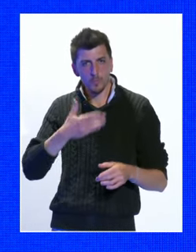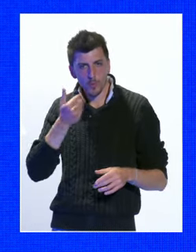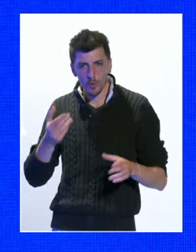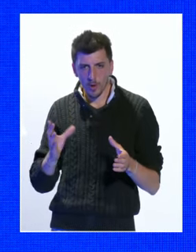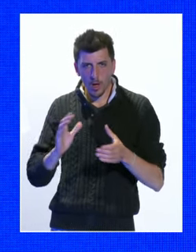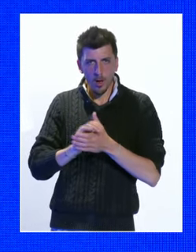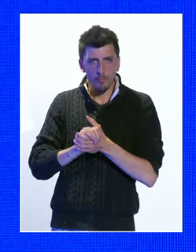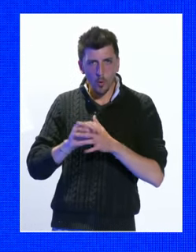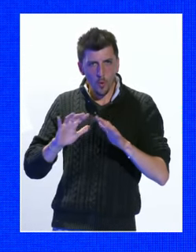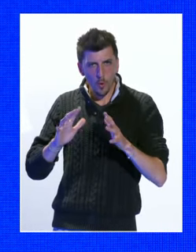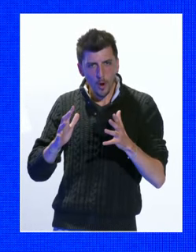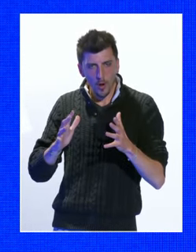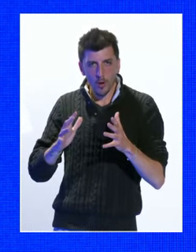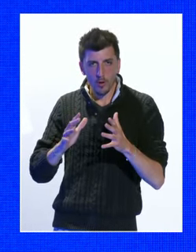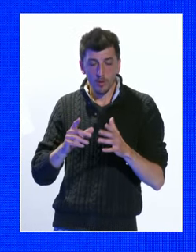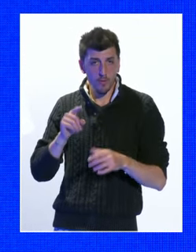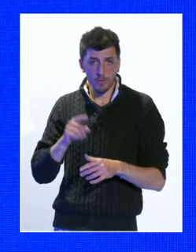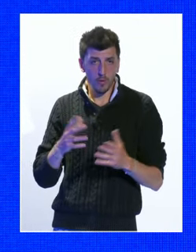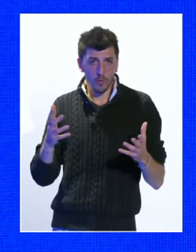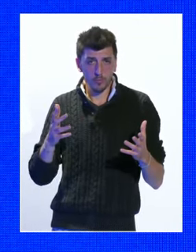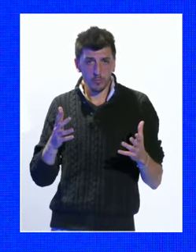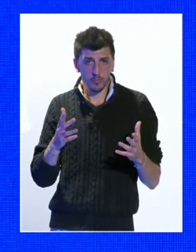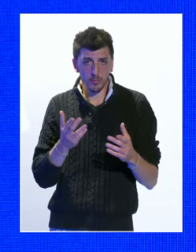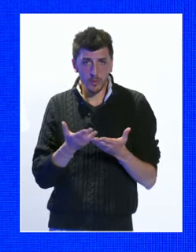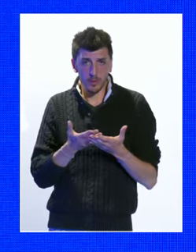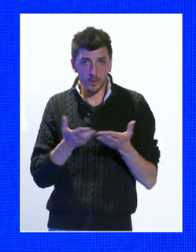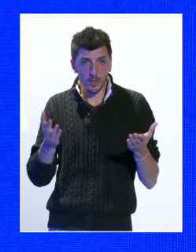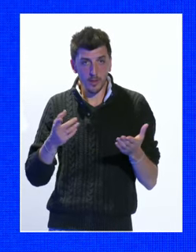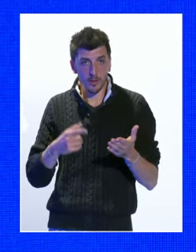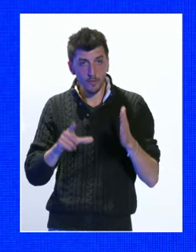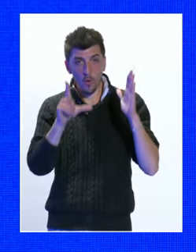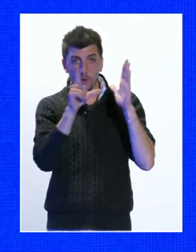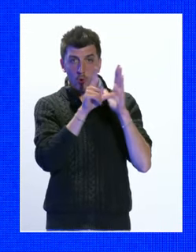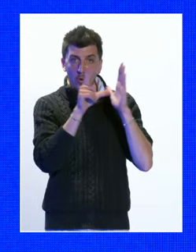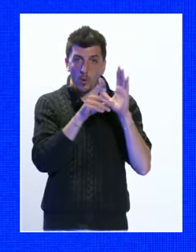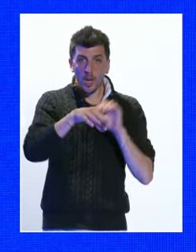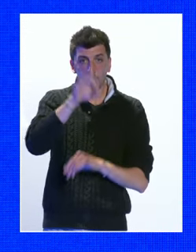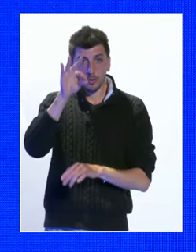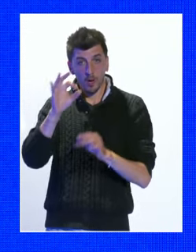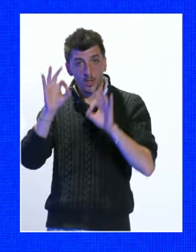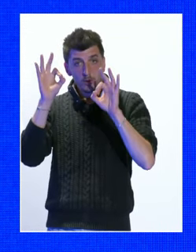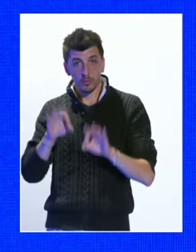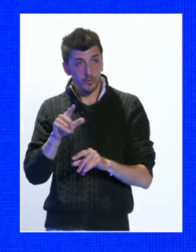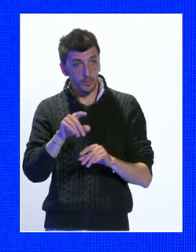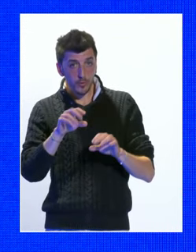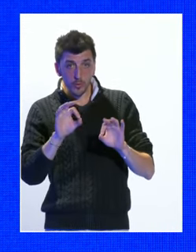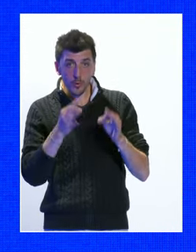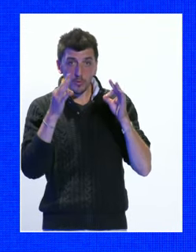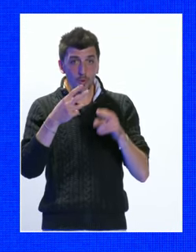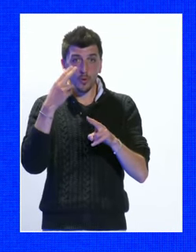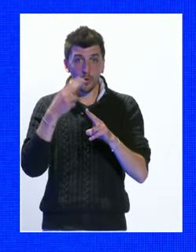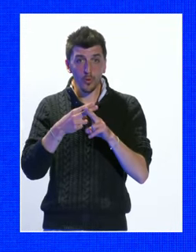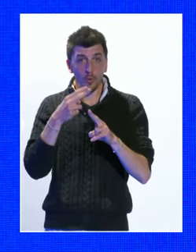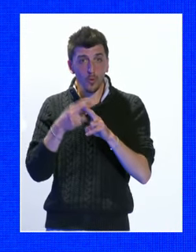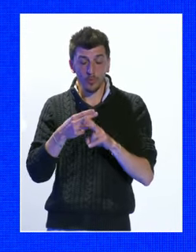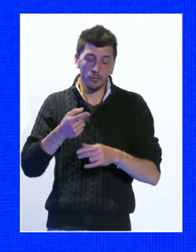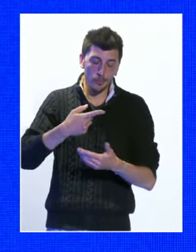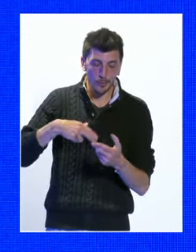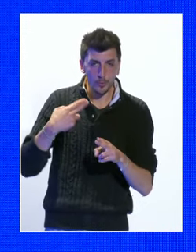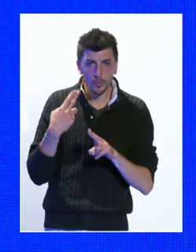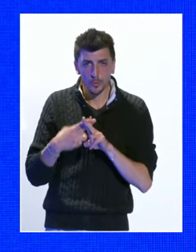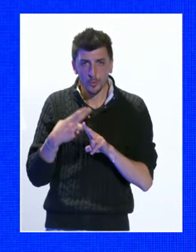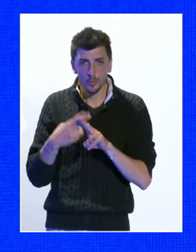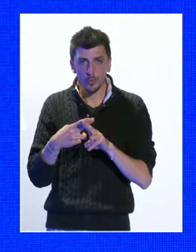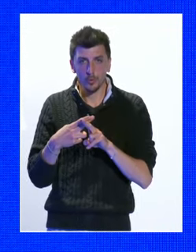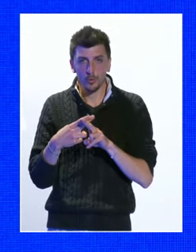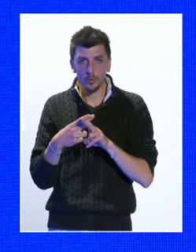il suffit que la France retrouve une loi électorale juste qui s'appelle, que nous appelons